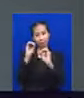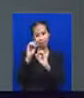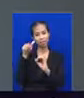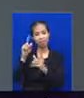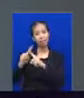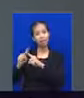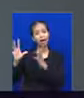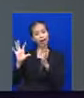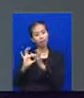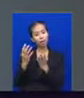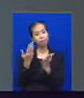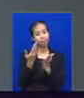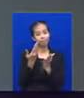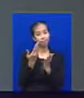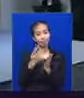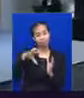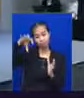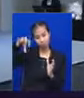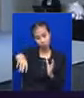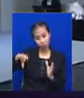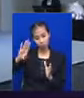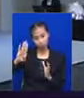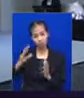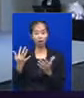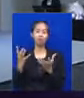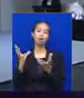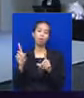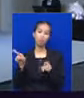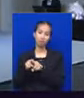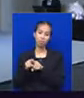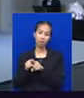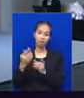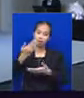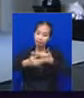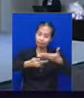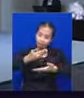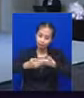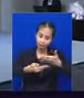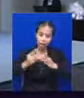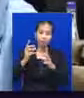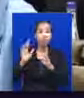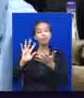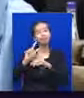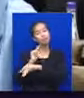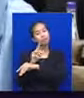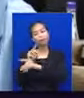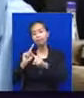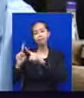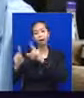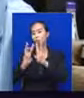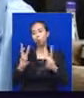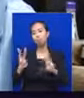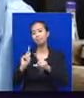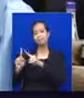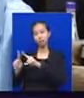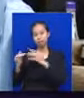อิเล็กทรอนิกส์ทุกระดับตั้งแต่องค์กรธุรกิจระหว่างประเทศไปจนถึงการค้าในตลาดออนไลน์โดยระบบดังกล่าวเอ็ดด้